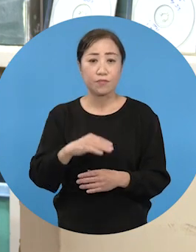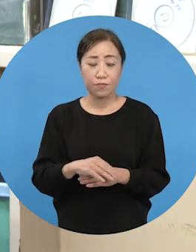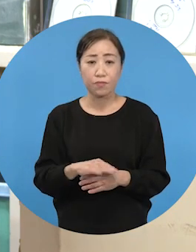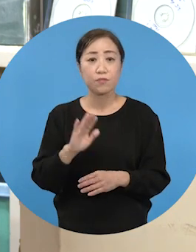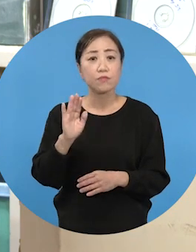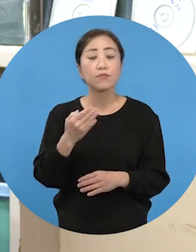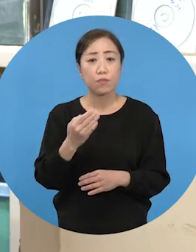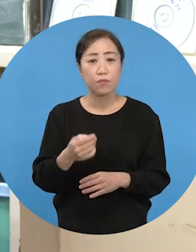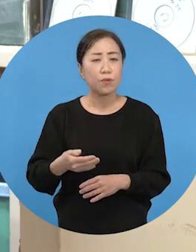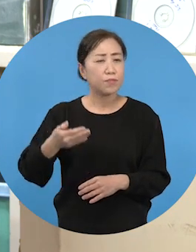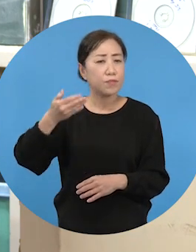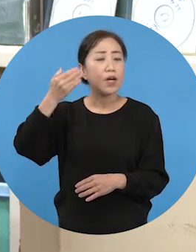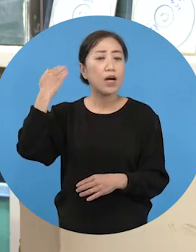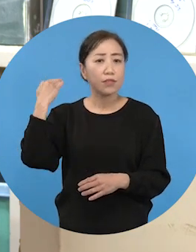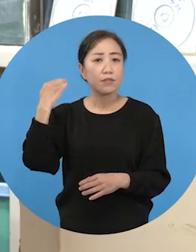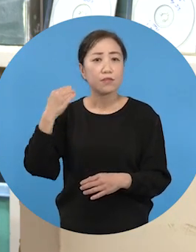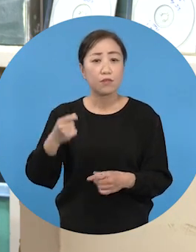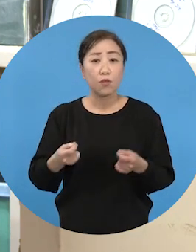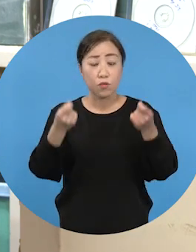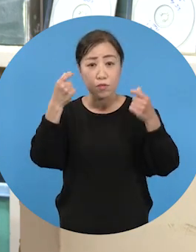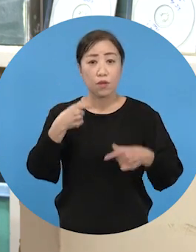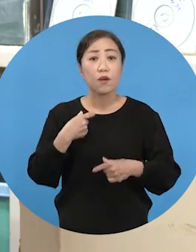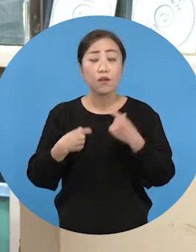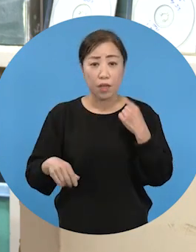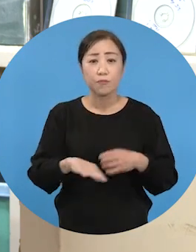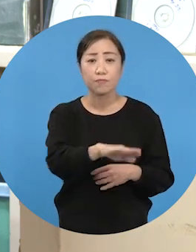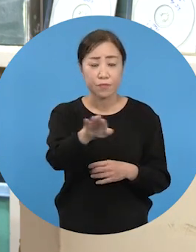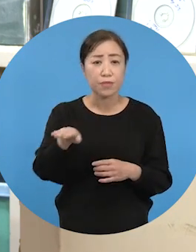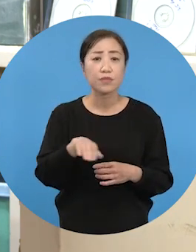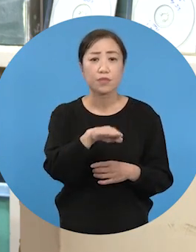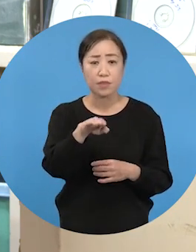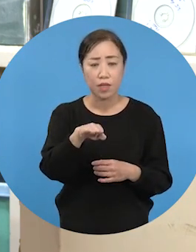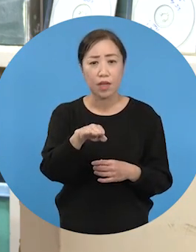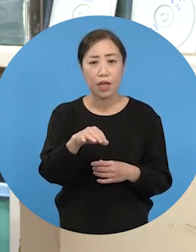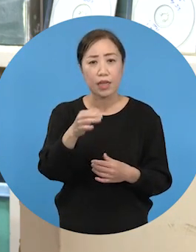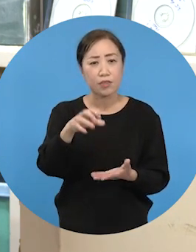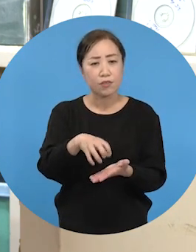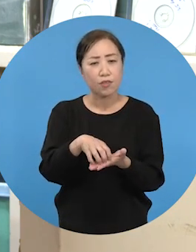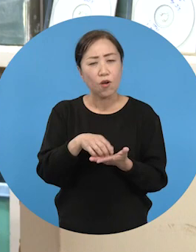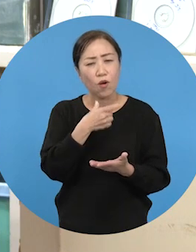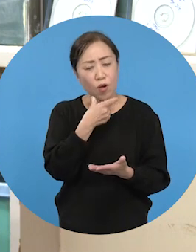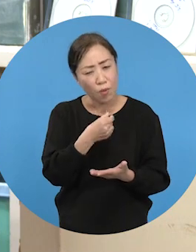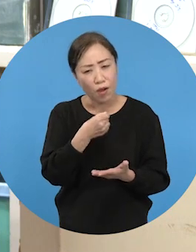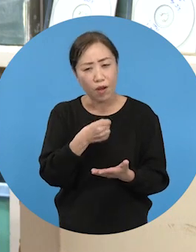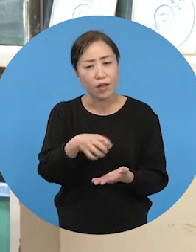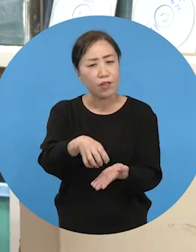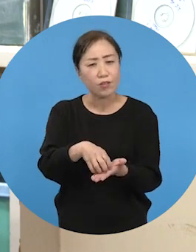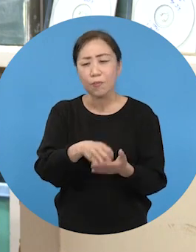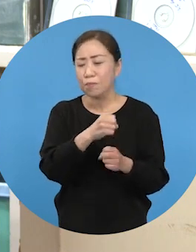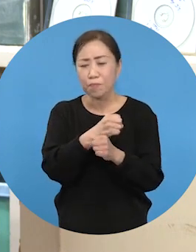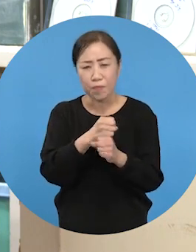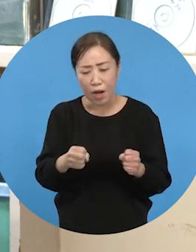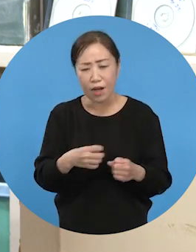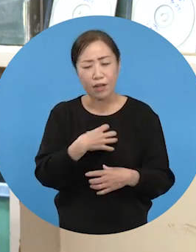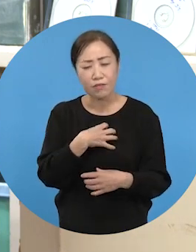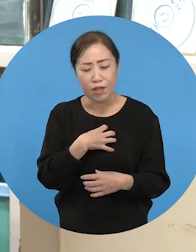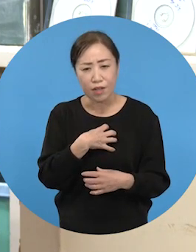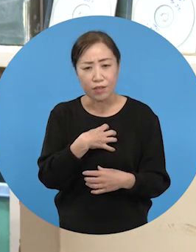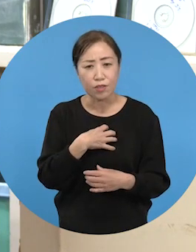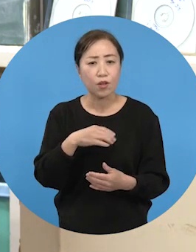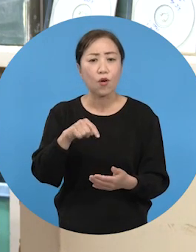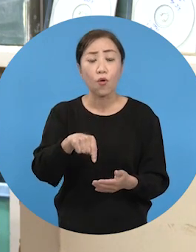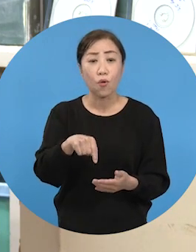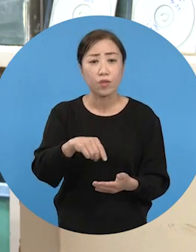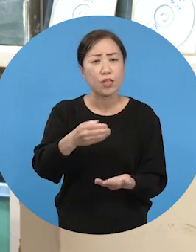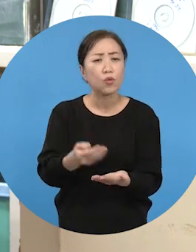ども、代々卒業していった子たちとか、思いが遂げられないでその財産をここに残